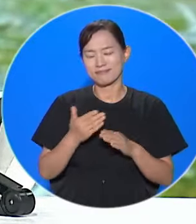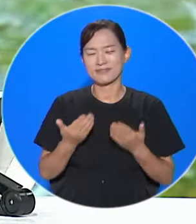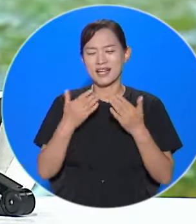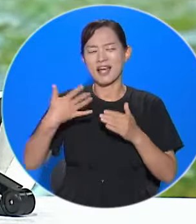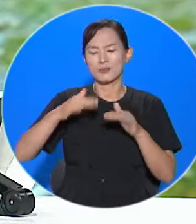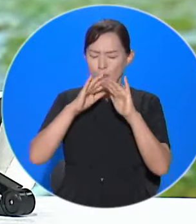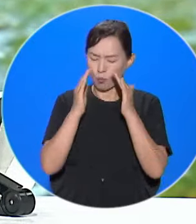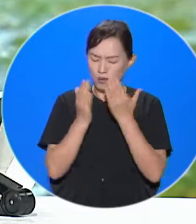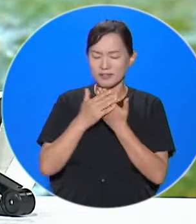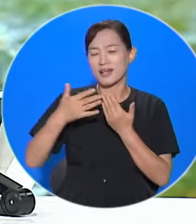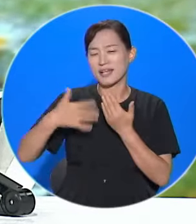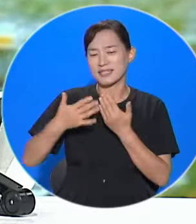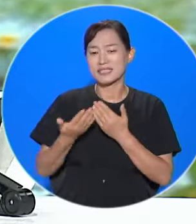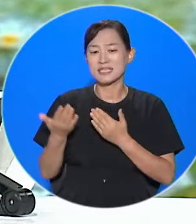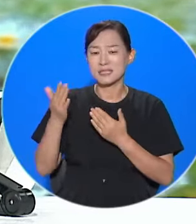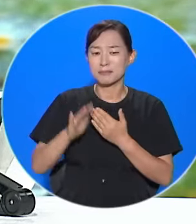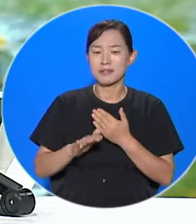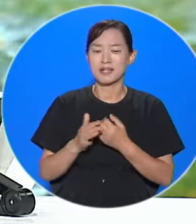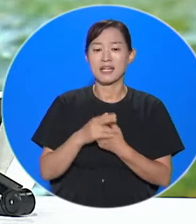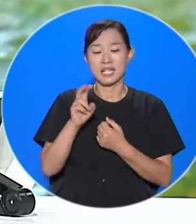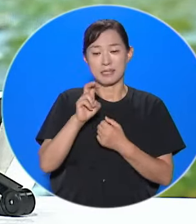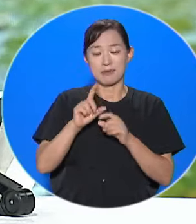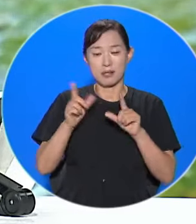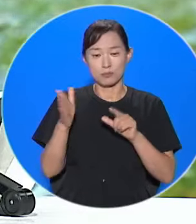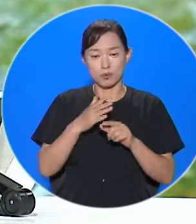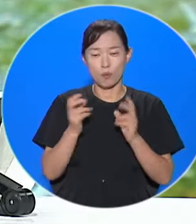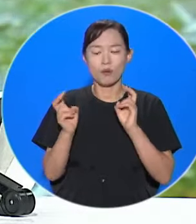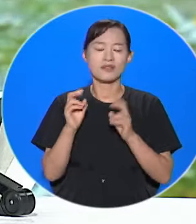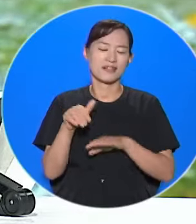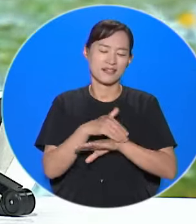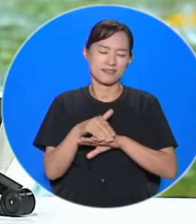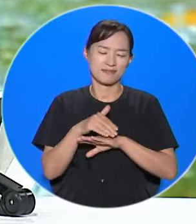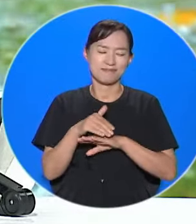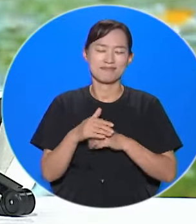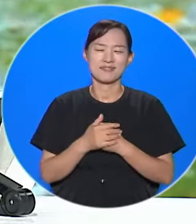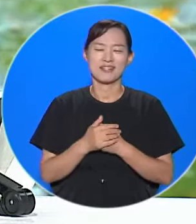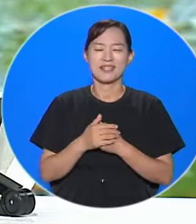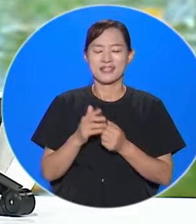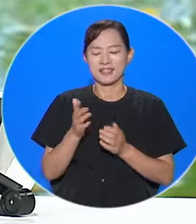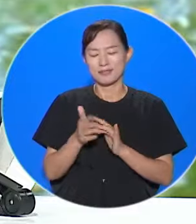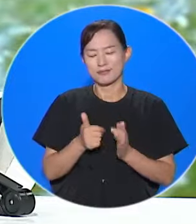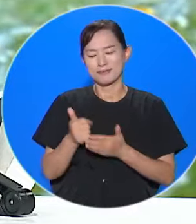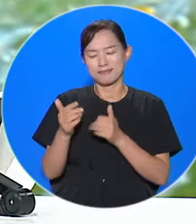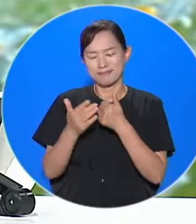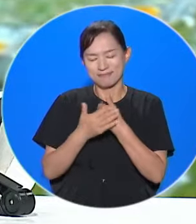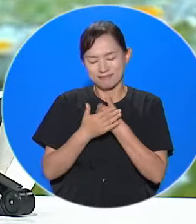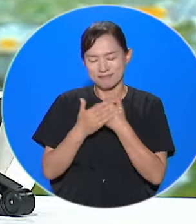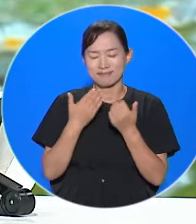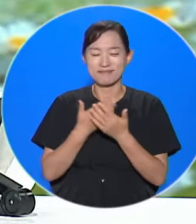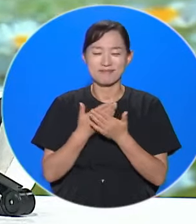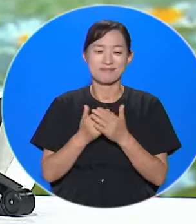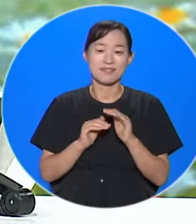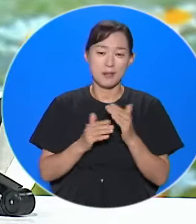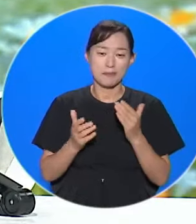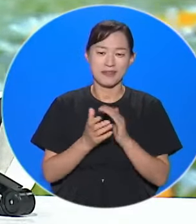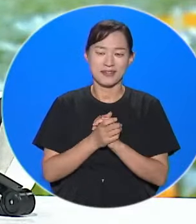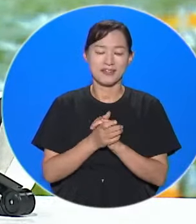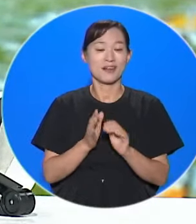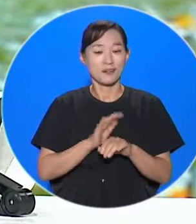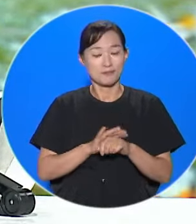완전하진 않지만 20일부터 회사 출근합니다. 예수님 안전하게 보호해 주세요. 예수님 도와주세요. 아멘. 네, 잘 되셨네요.